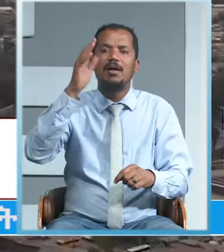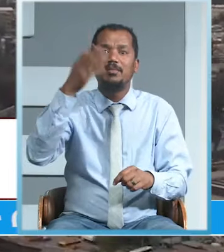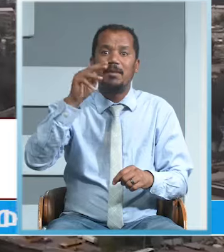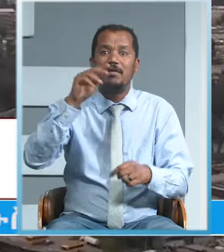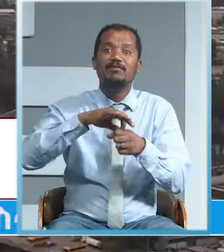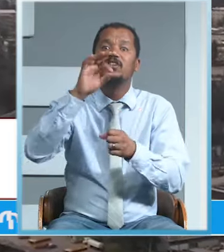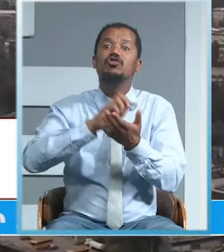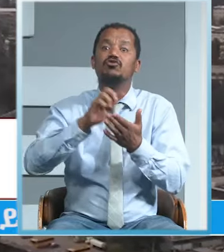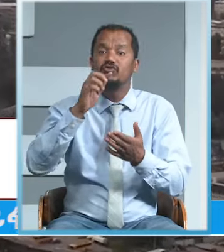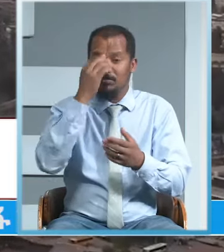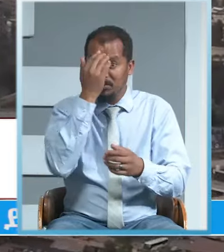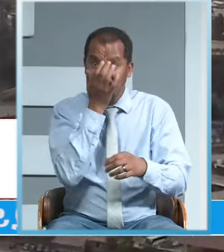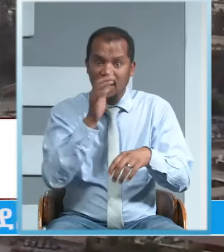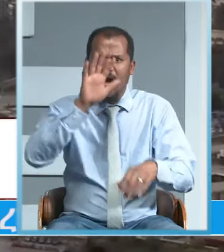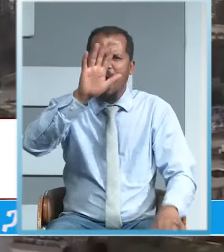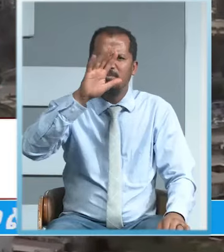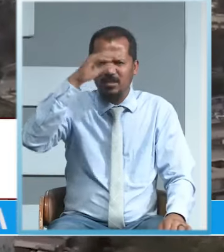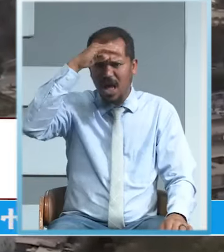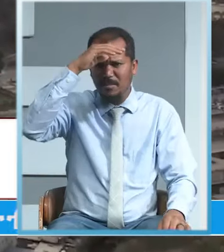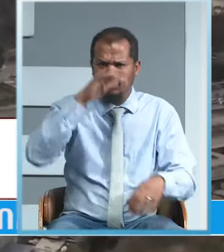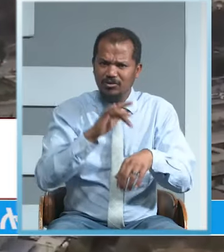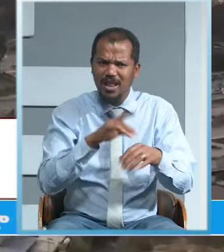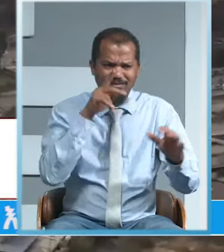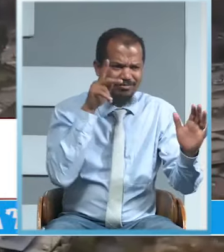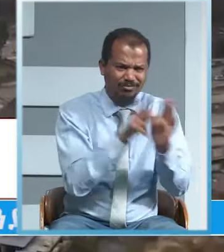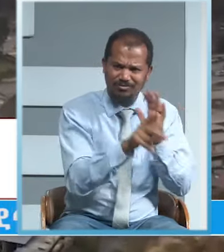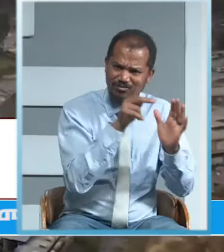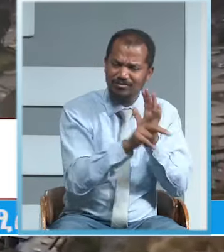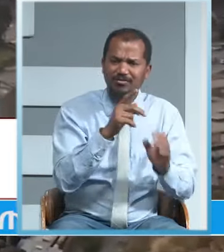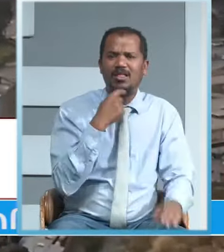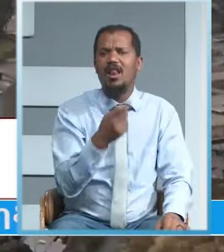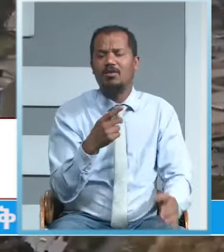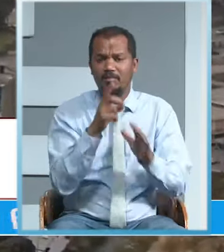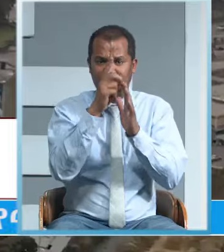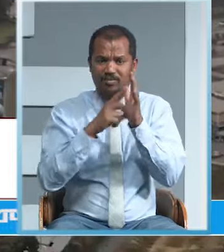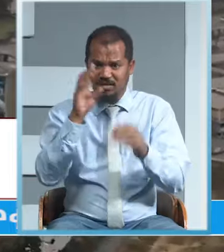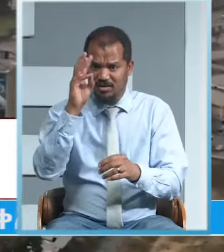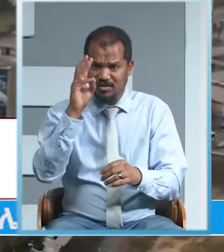በሚገኙ አምስት አባቶች ላይ የተፈጸመውን ግድያ በጉባኤው አስታውሷል። እንዲሁም የካቲት